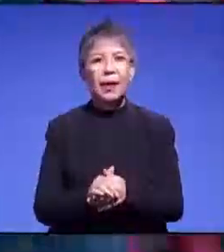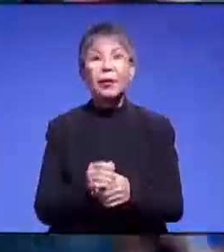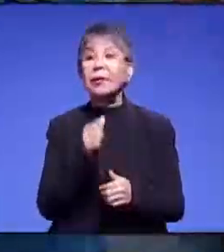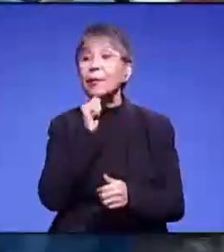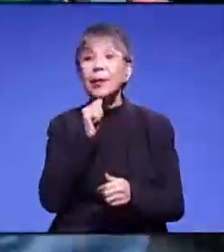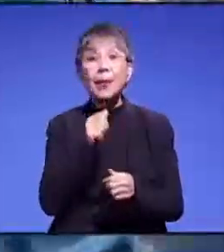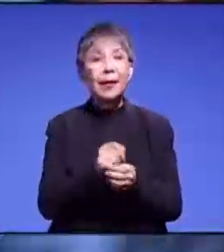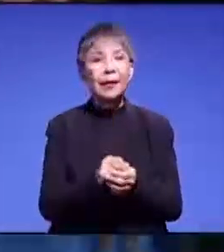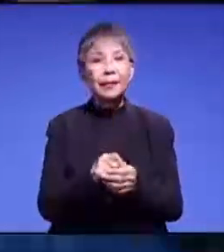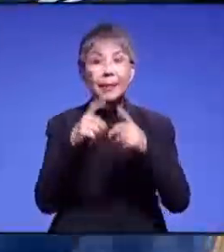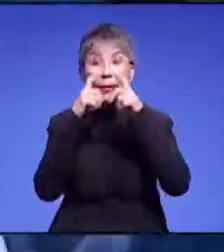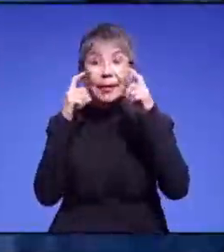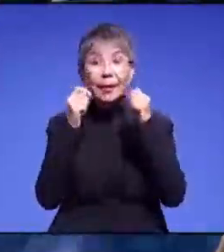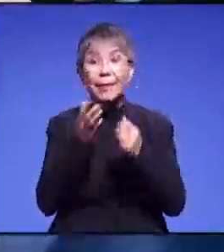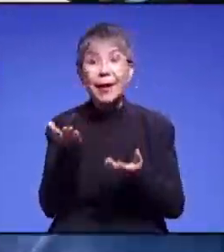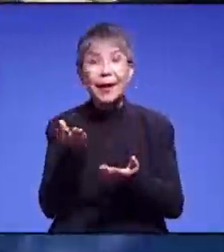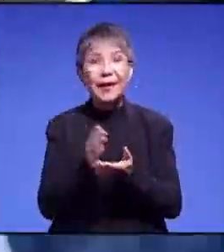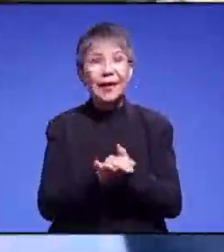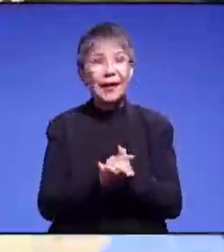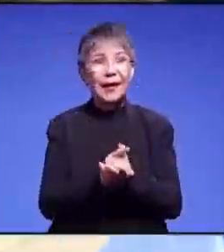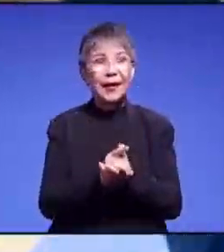yang belum pakai. Bu, maskernya mana?